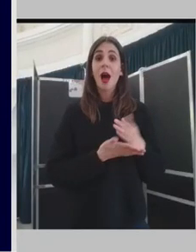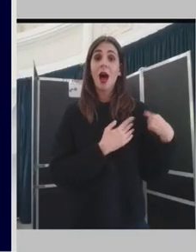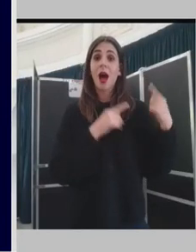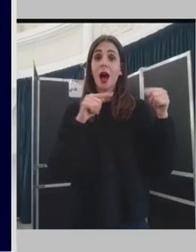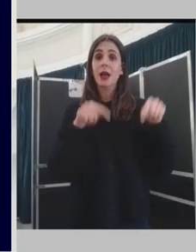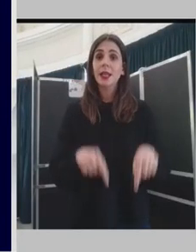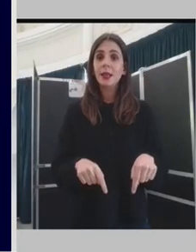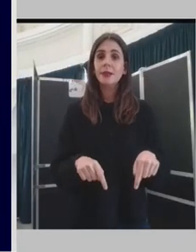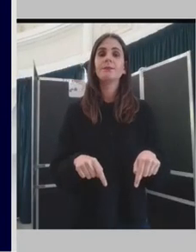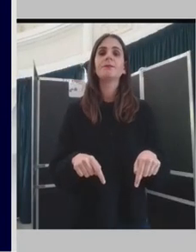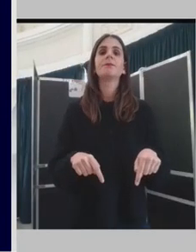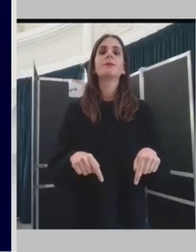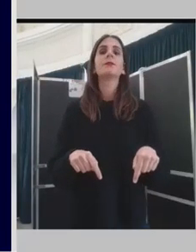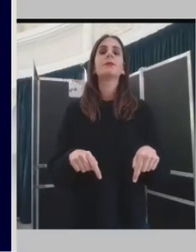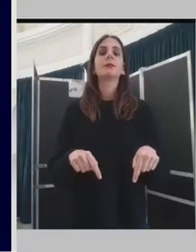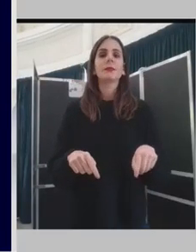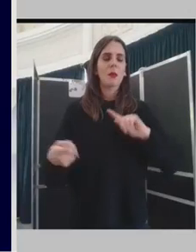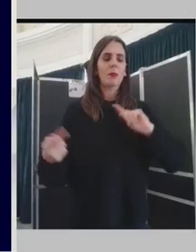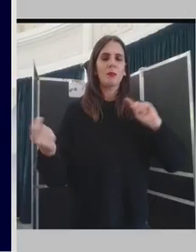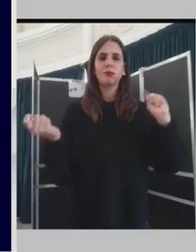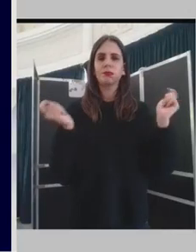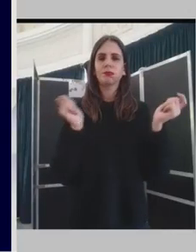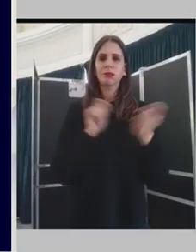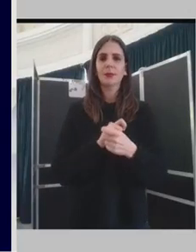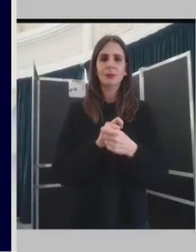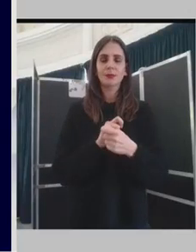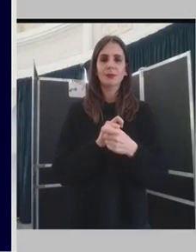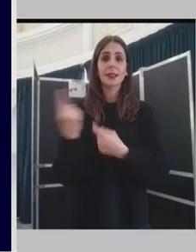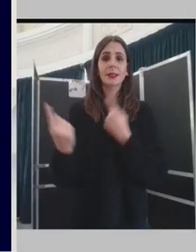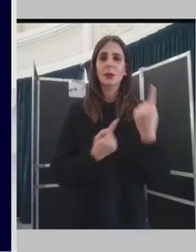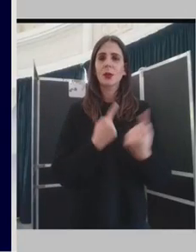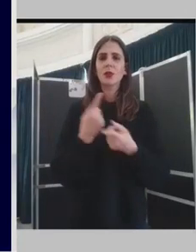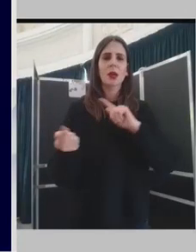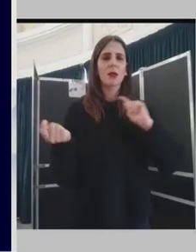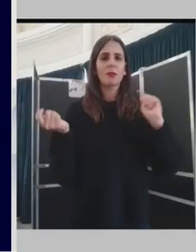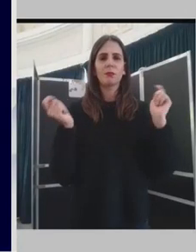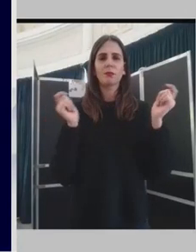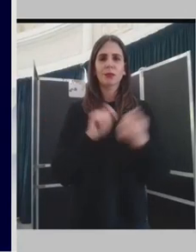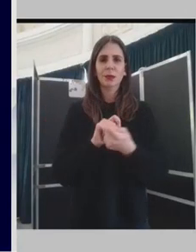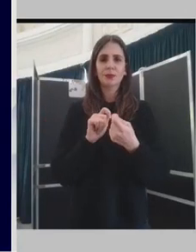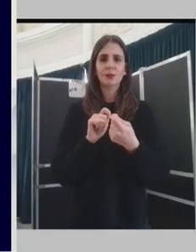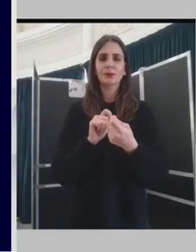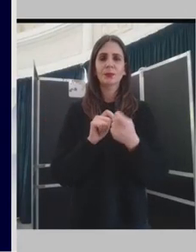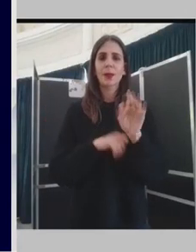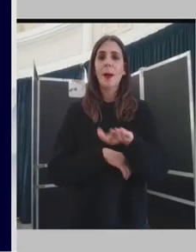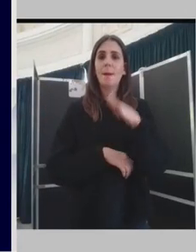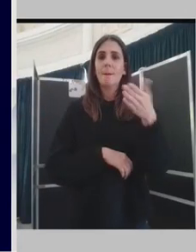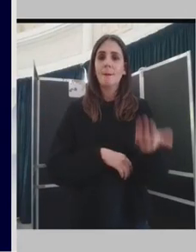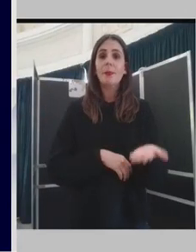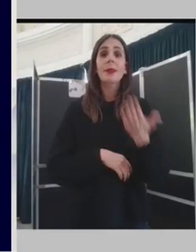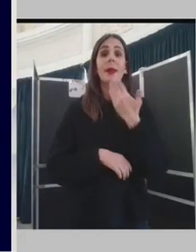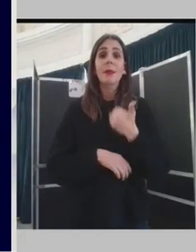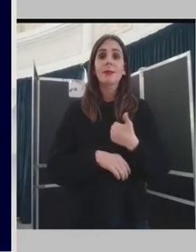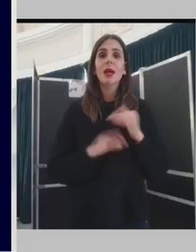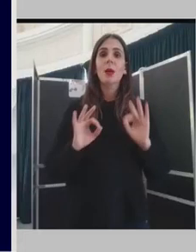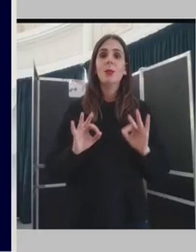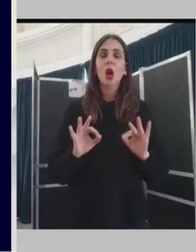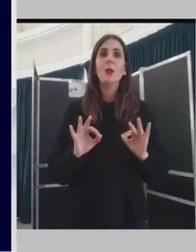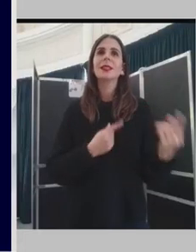un cambio completamente di paradigma e interviene il concetto di stato di necessità. Stato di